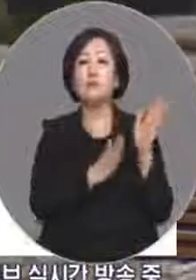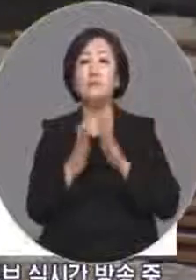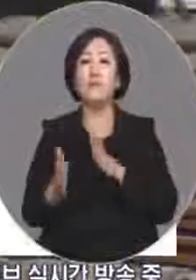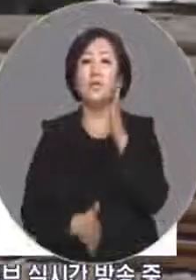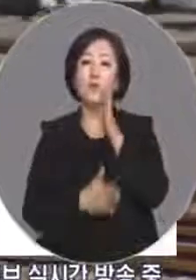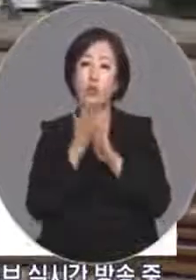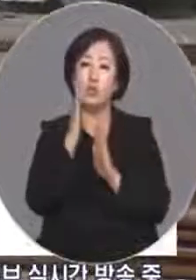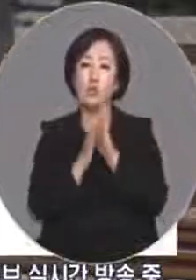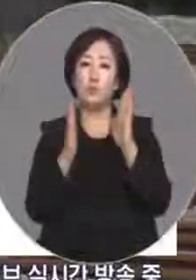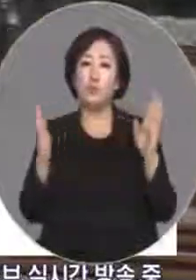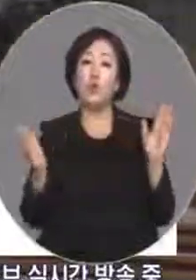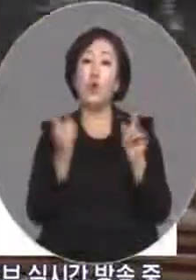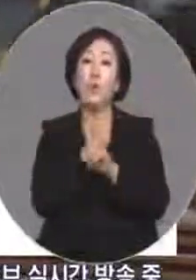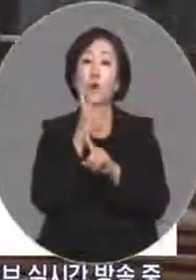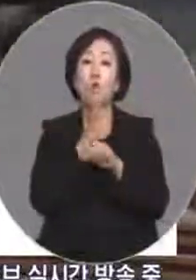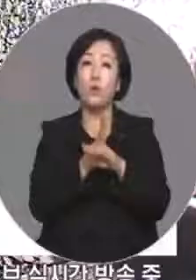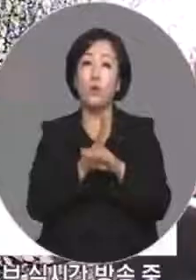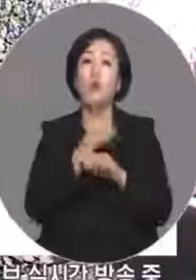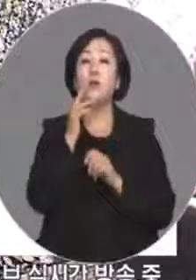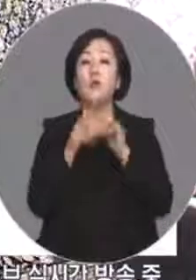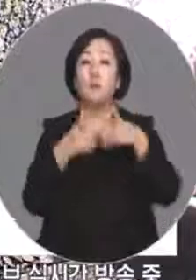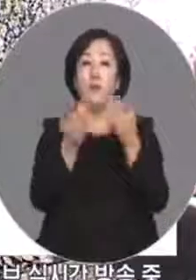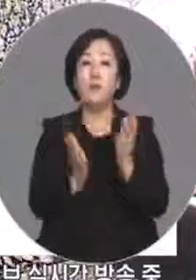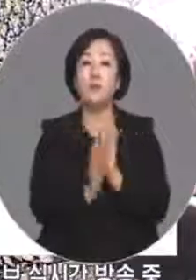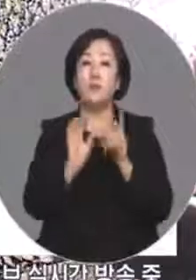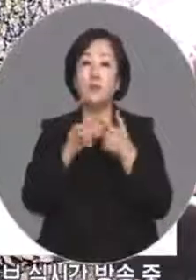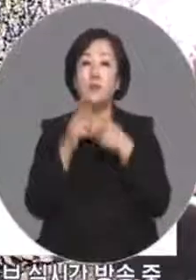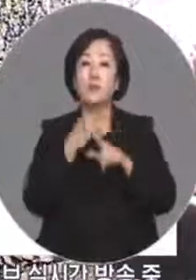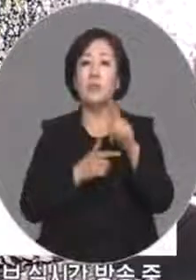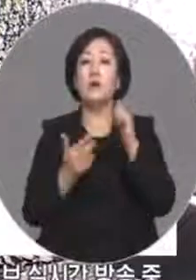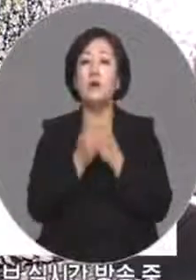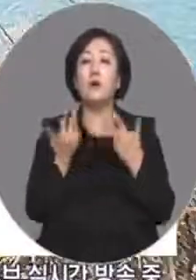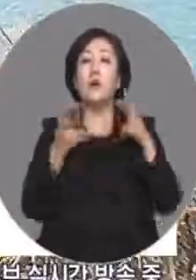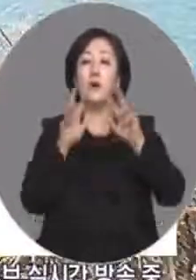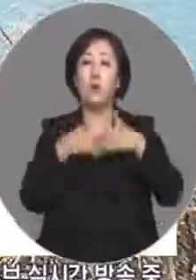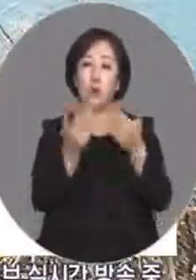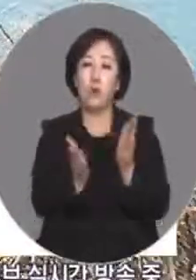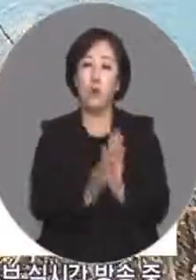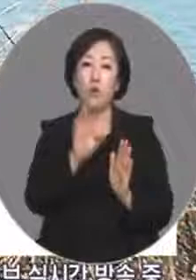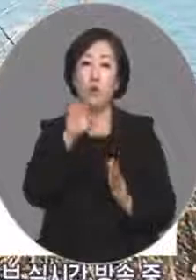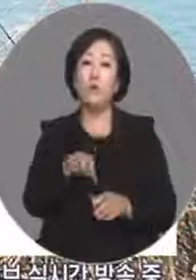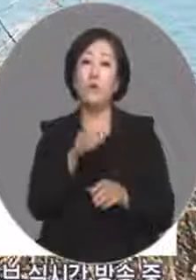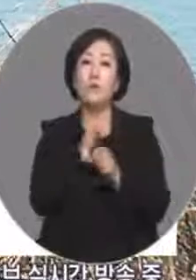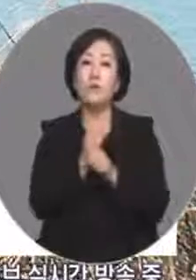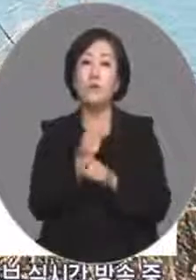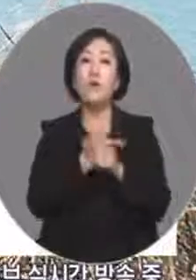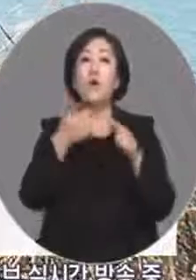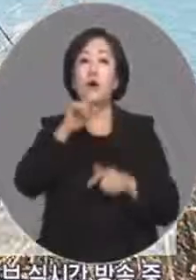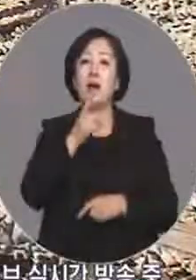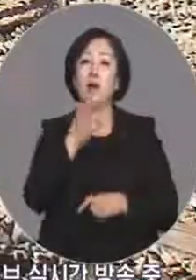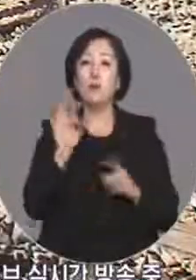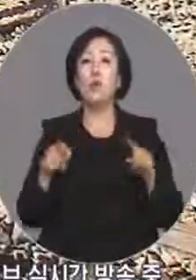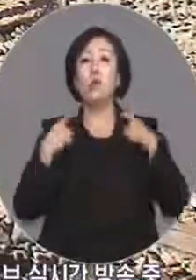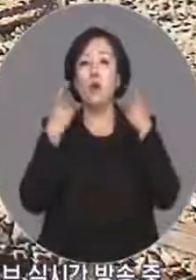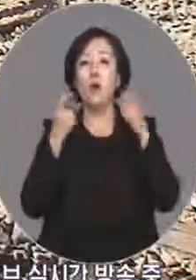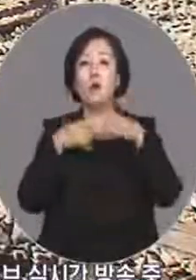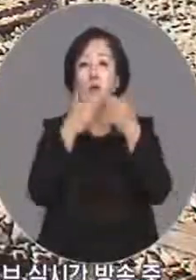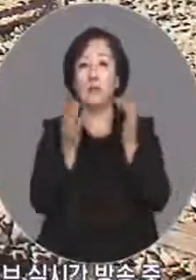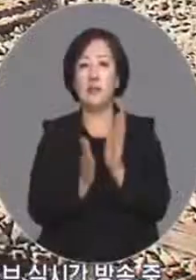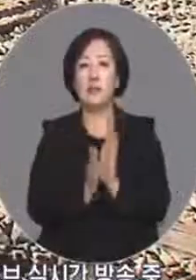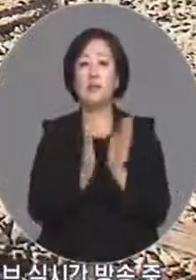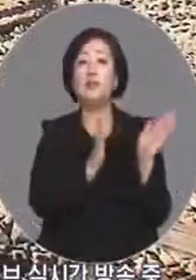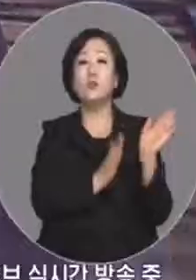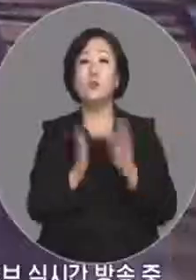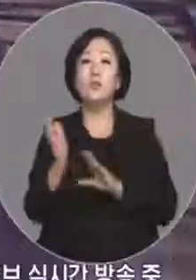숲으로 탈바꿈시키고 울산 산림복지단지와 우가산 근린공원을 조성하며 무엇보다 강동 관광단지 개발을